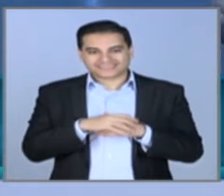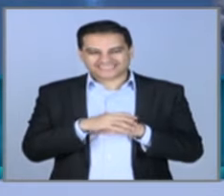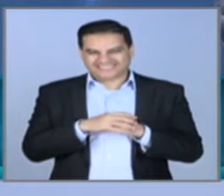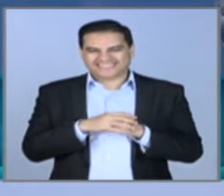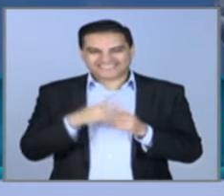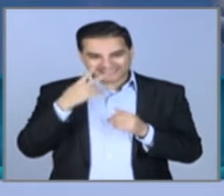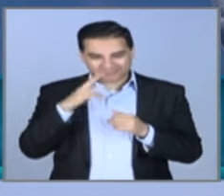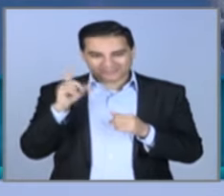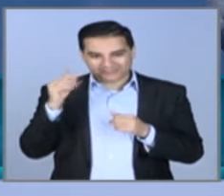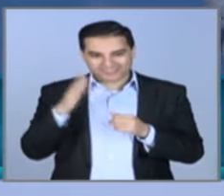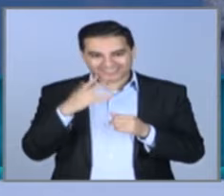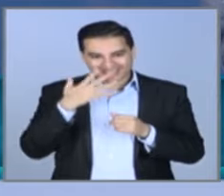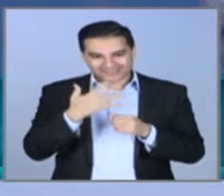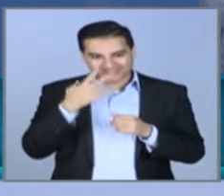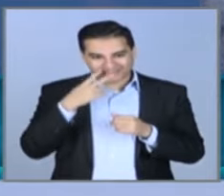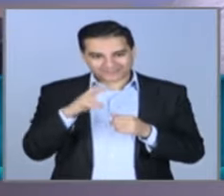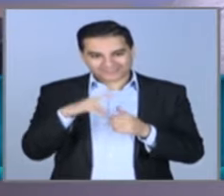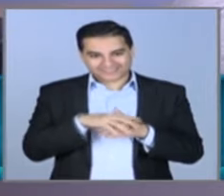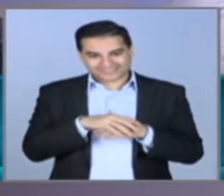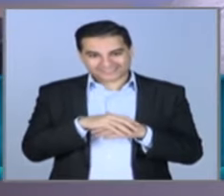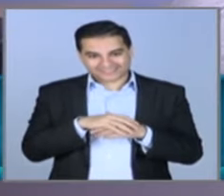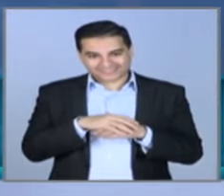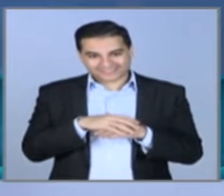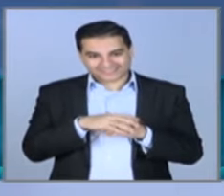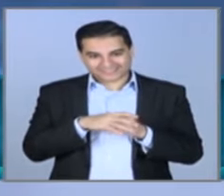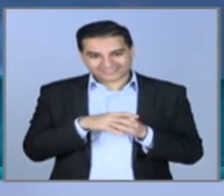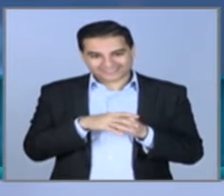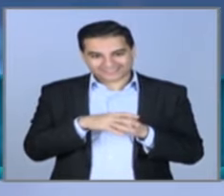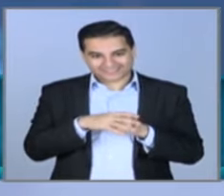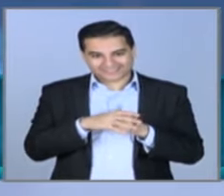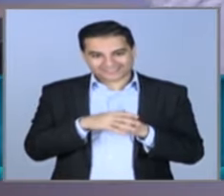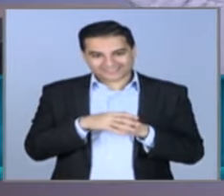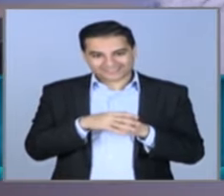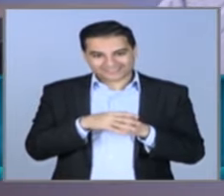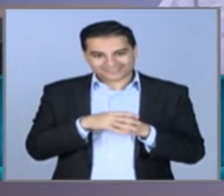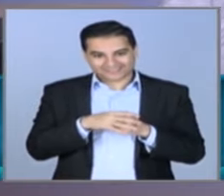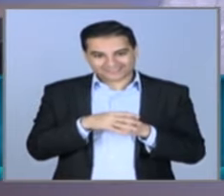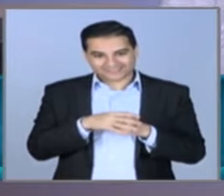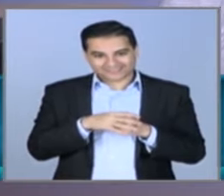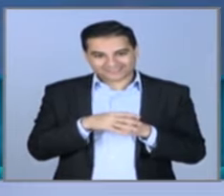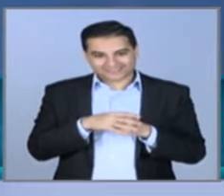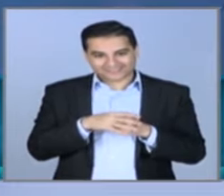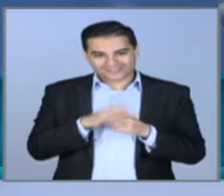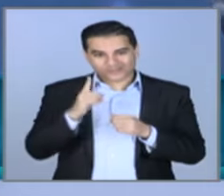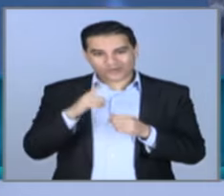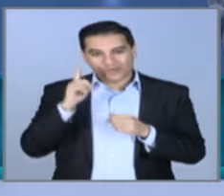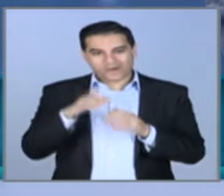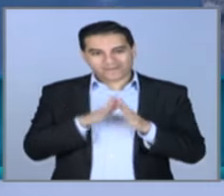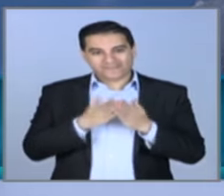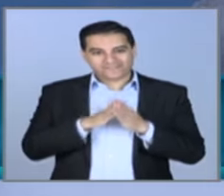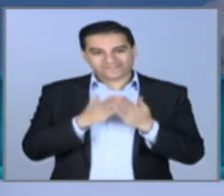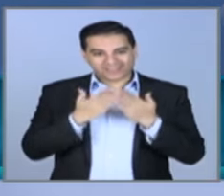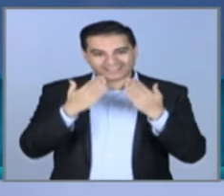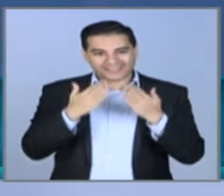15/5/72. سيف غلط. معقولة؟ والله، مع ان ده يوم قريب فتحته. ده انت عقبك